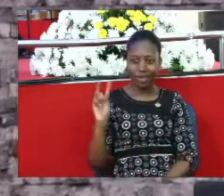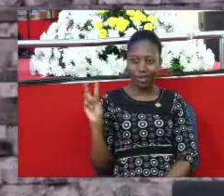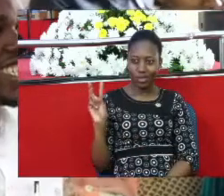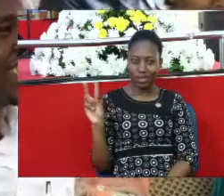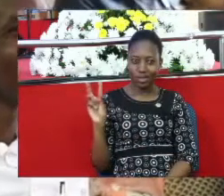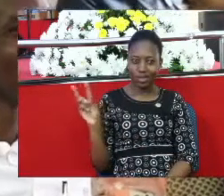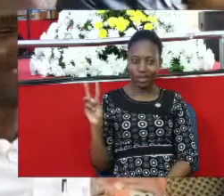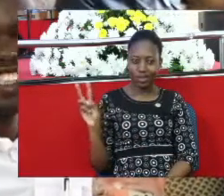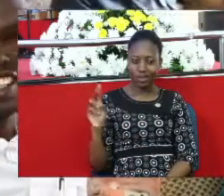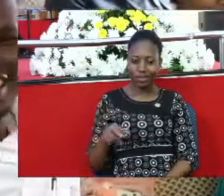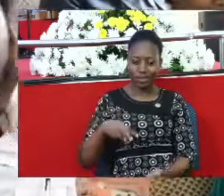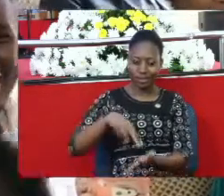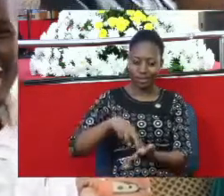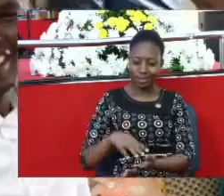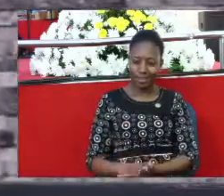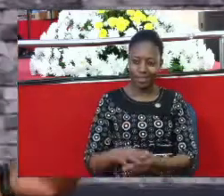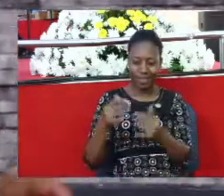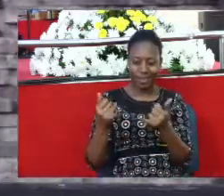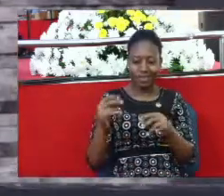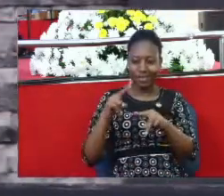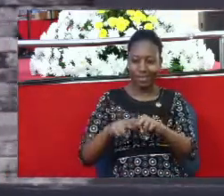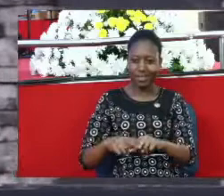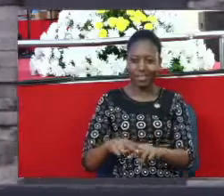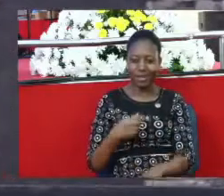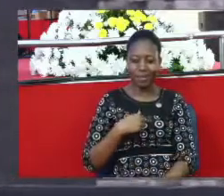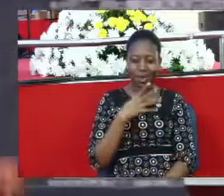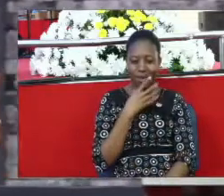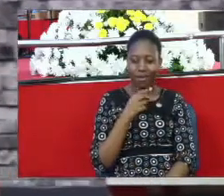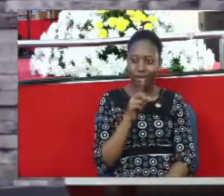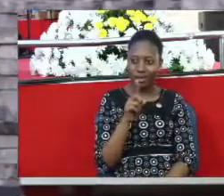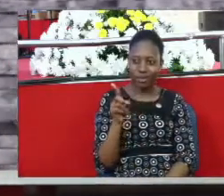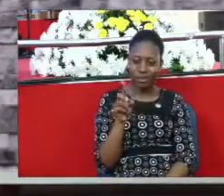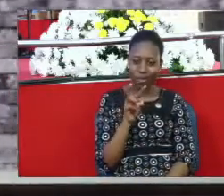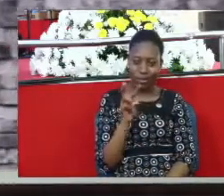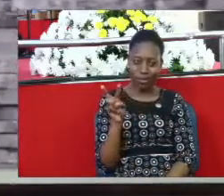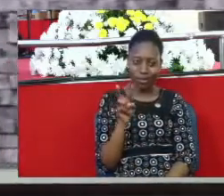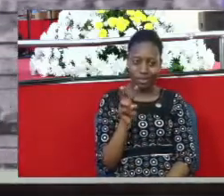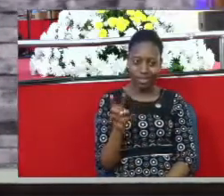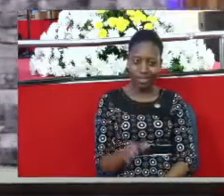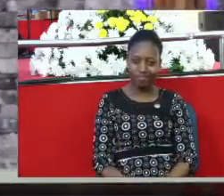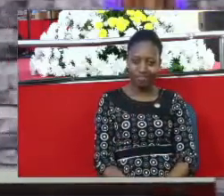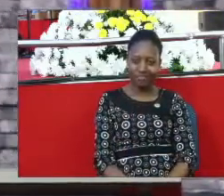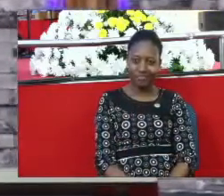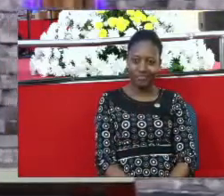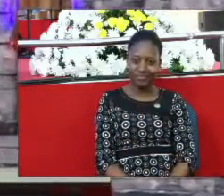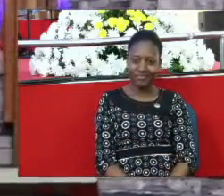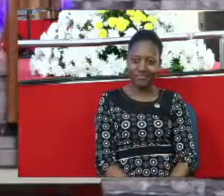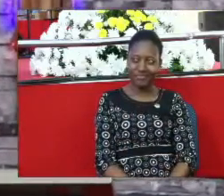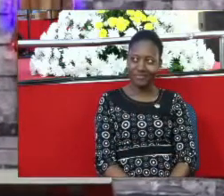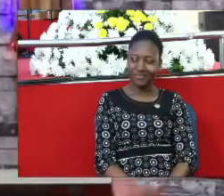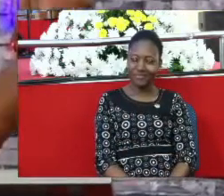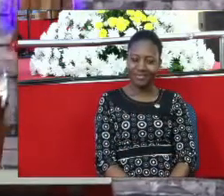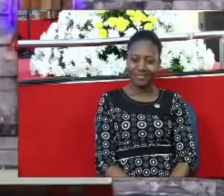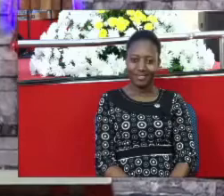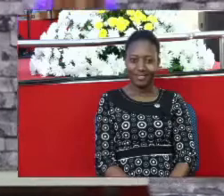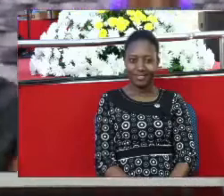Umeona kaa mwashi. Nitaka uone. Alafu uone nikiamuka pale. Lazima nishike, niamuke.